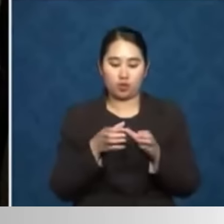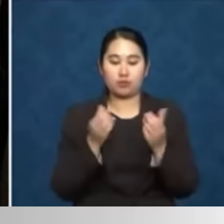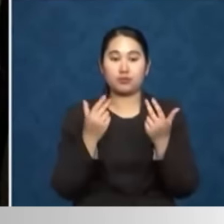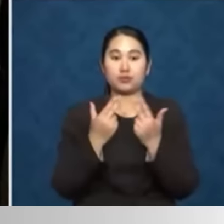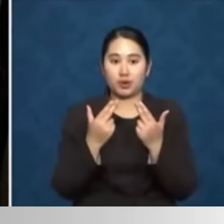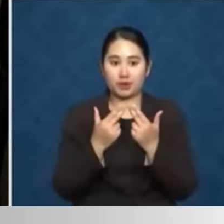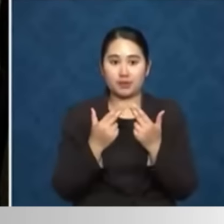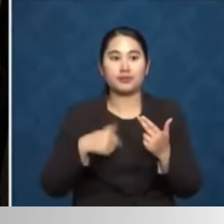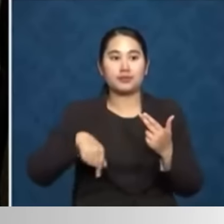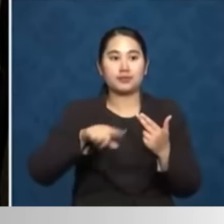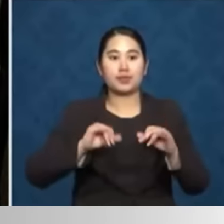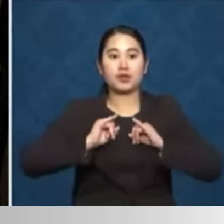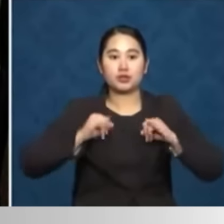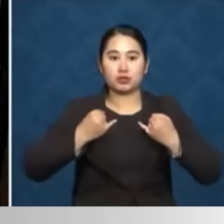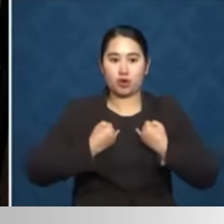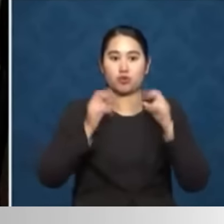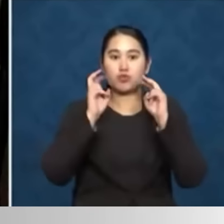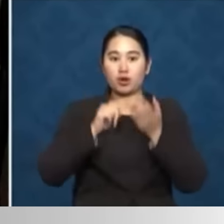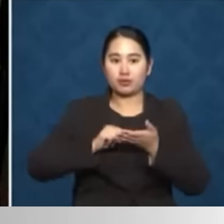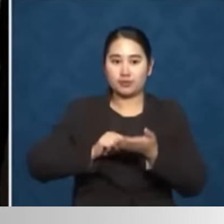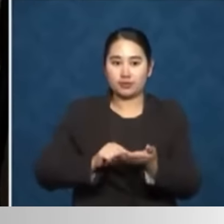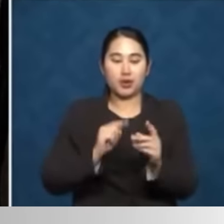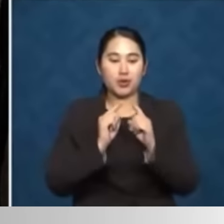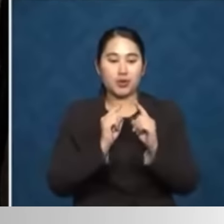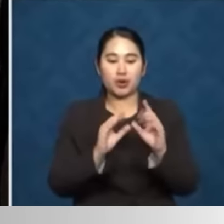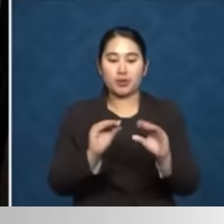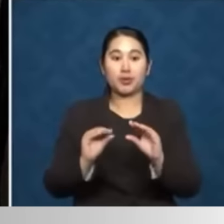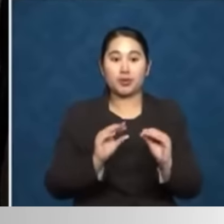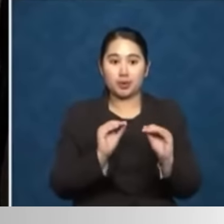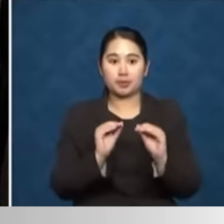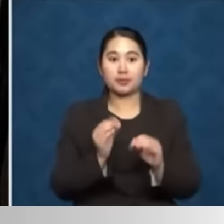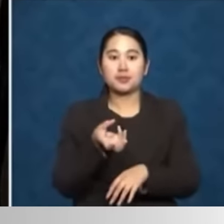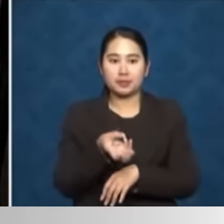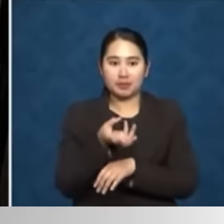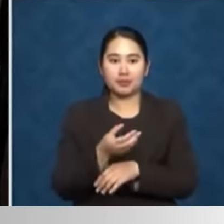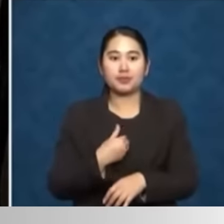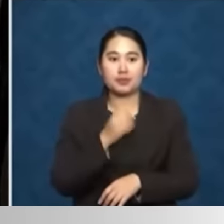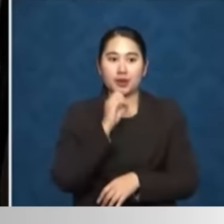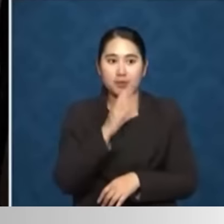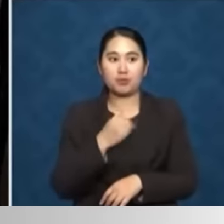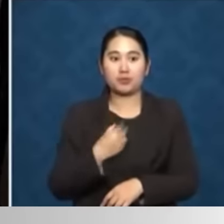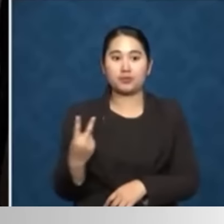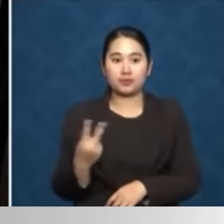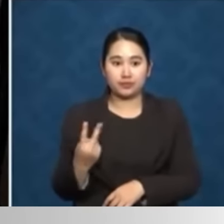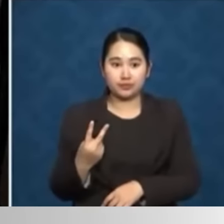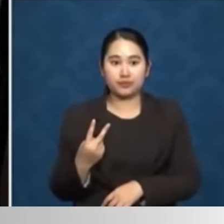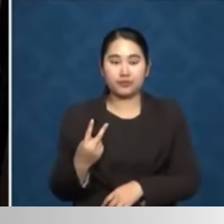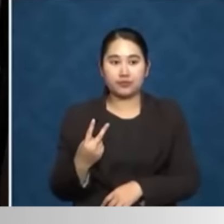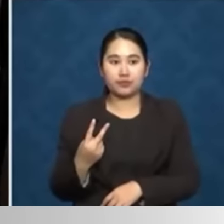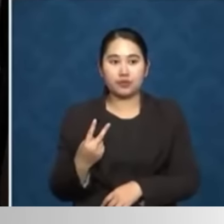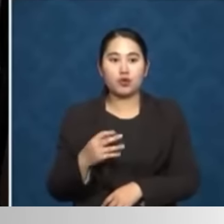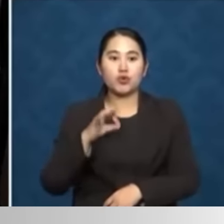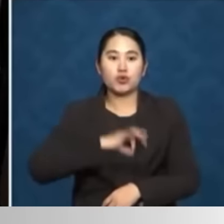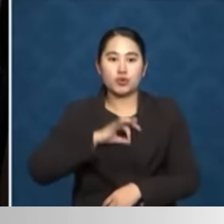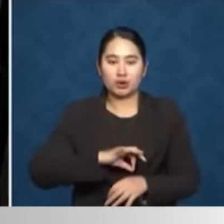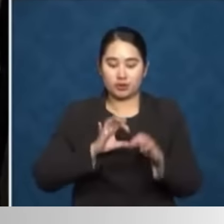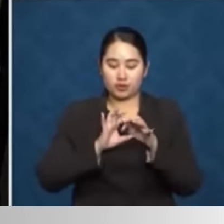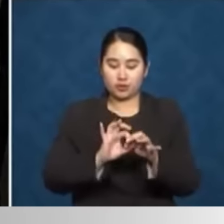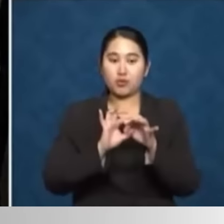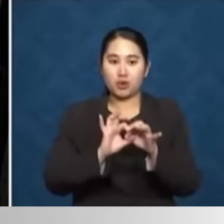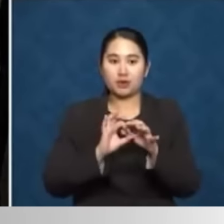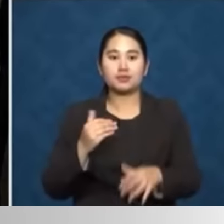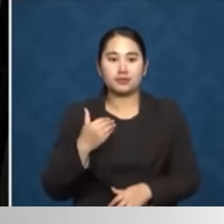ป็นเจ้าของยตินี้ที่เสนอผมขอหารือท่านประธานสั้นๆครับผมเองแล้วก็ท่านเอกนัทพร้อมพันธ์เนี่ยนะครับมีความเป็นห่วงเรื่องอย่